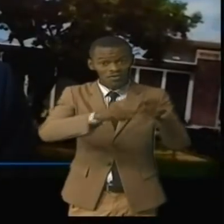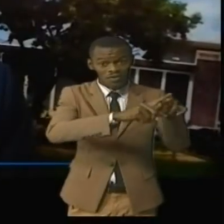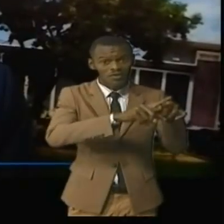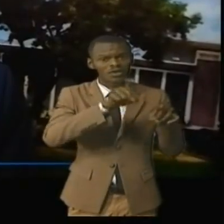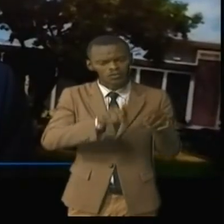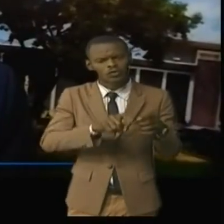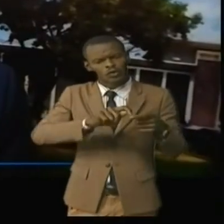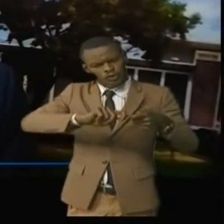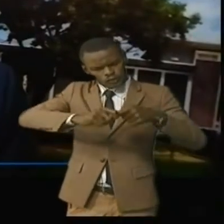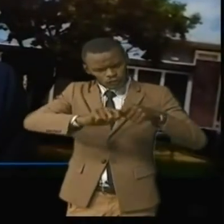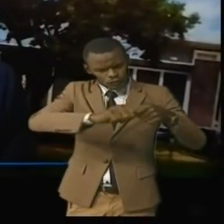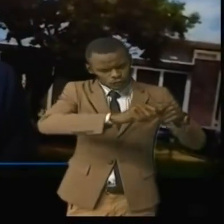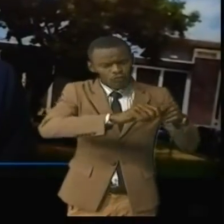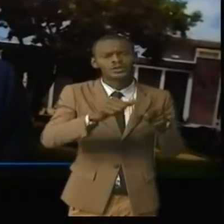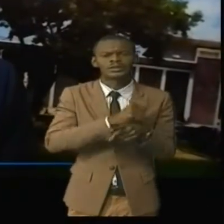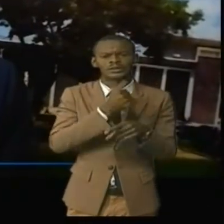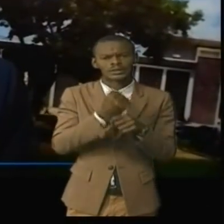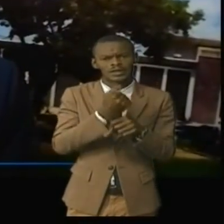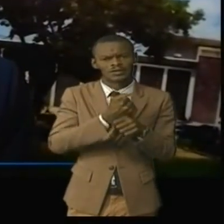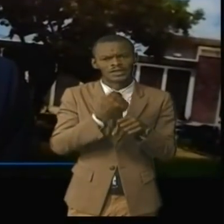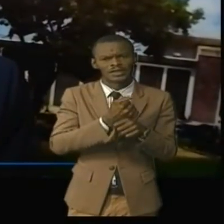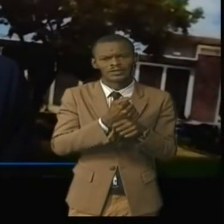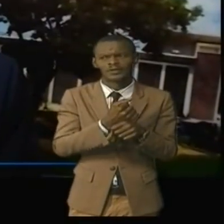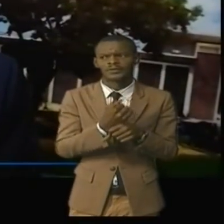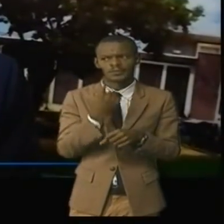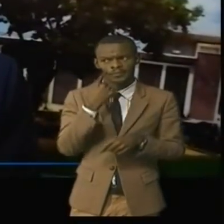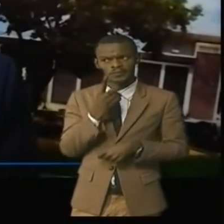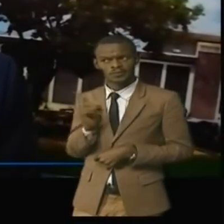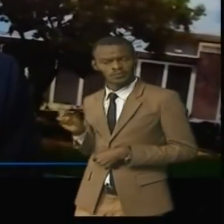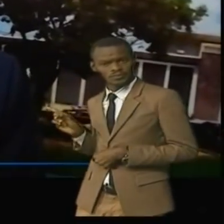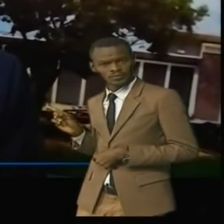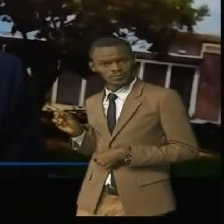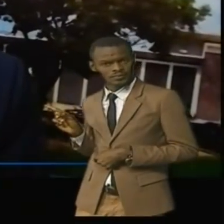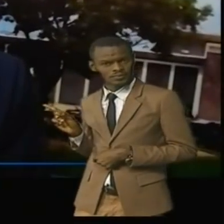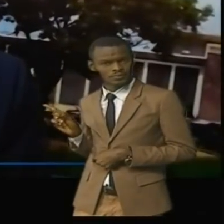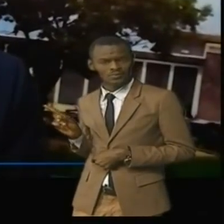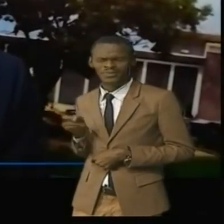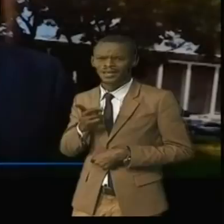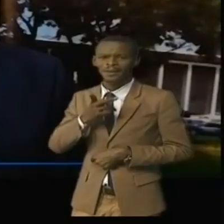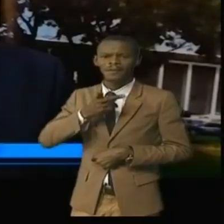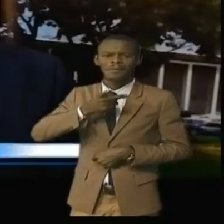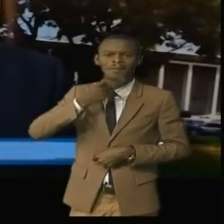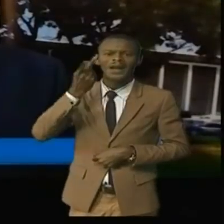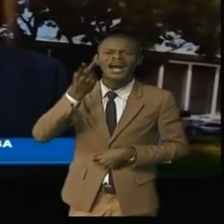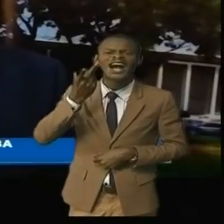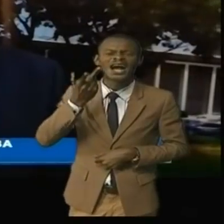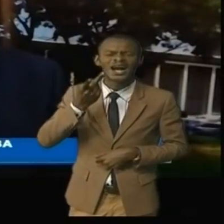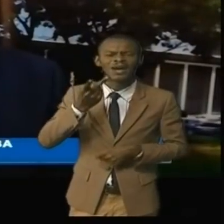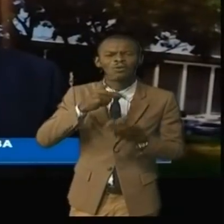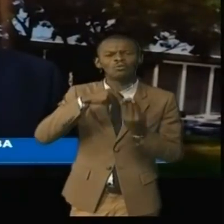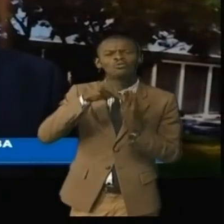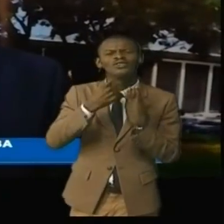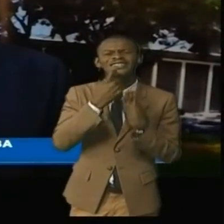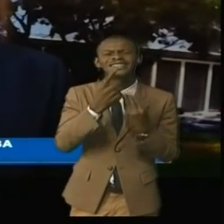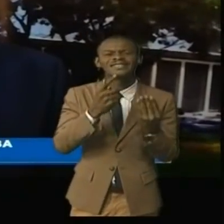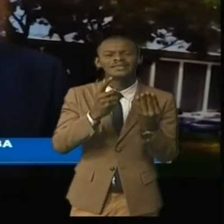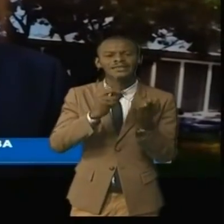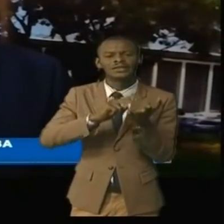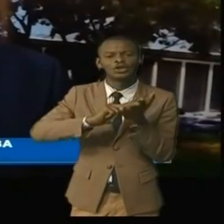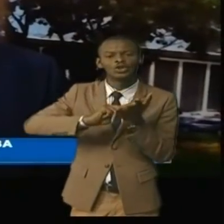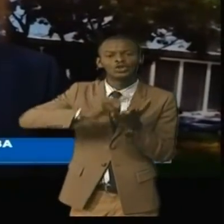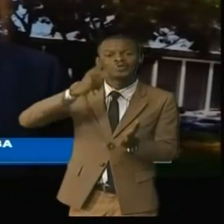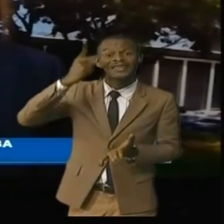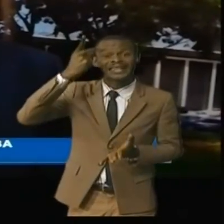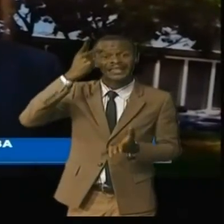pense que notre prière, le cri de l'UNIKIN Solution, a été entendu. Je saisis l'occasion pour